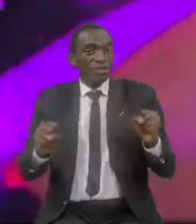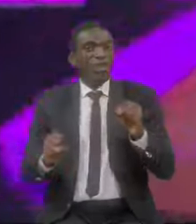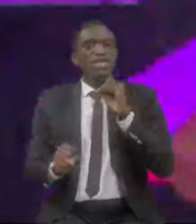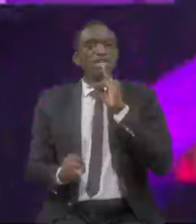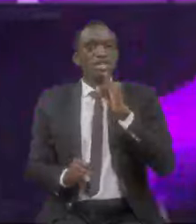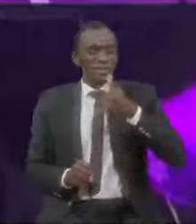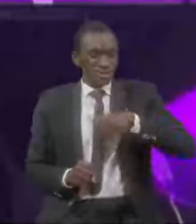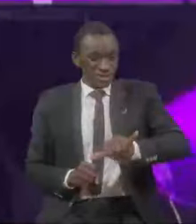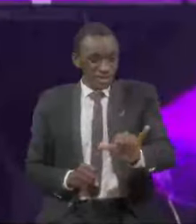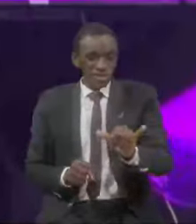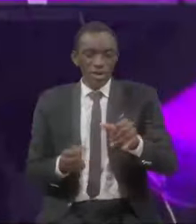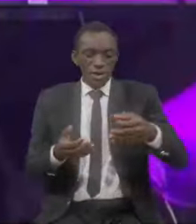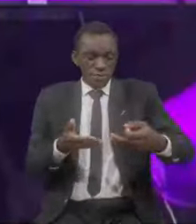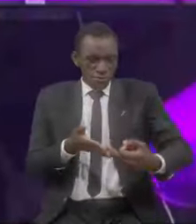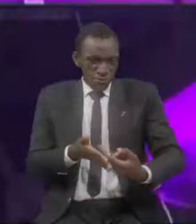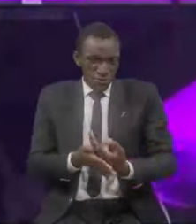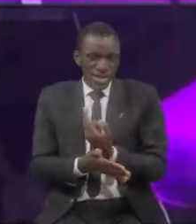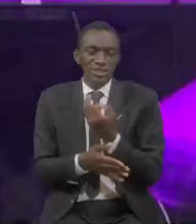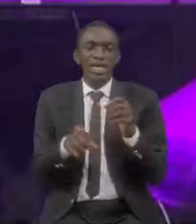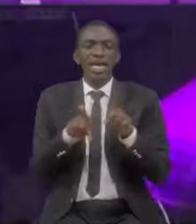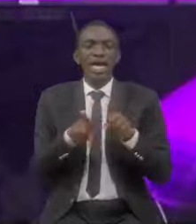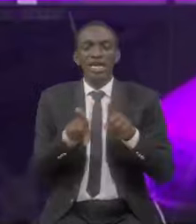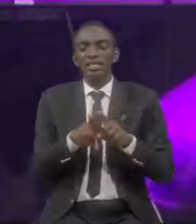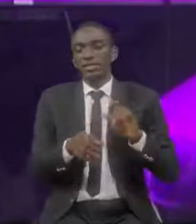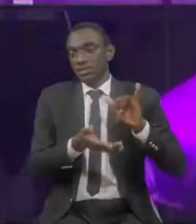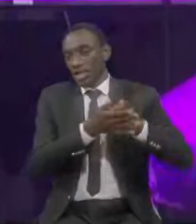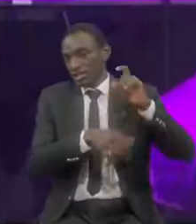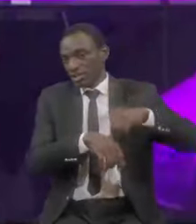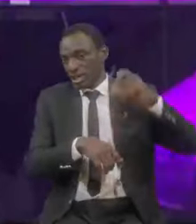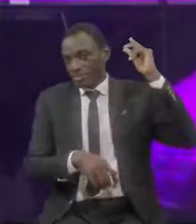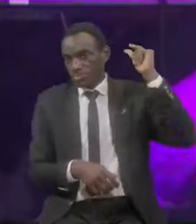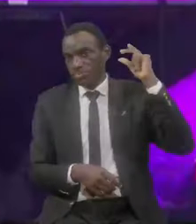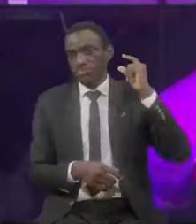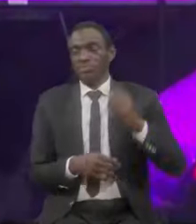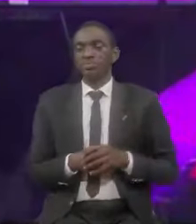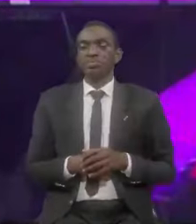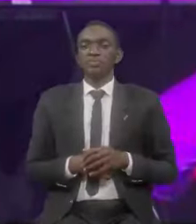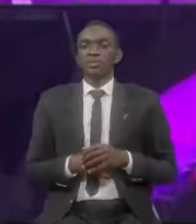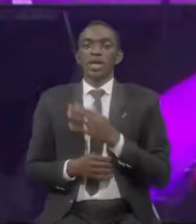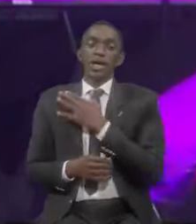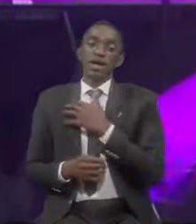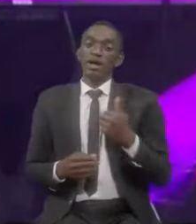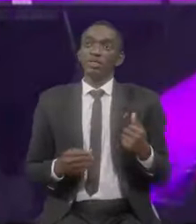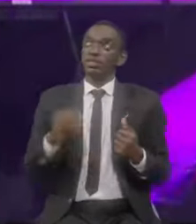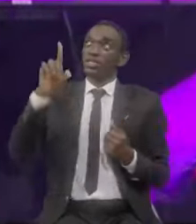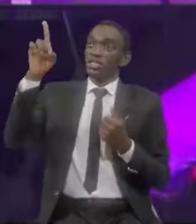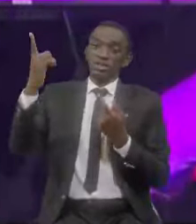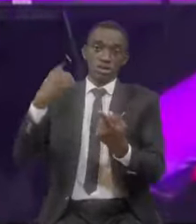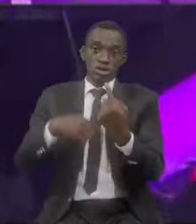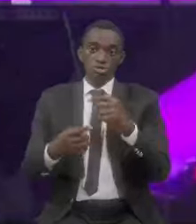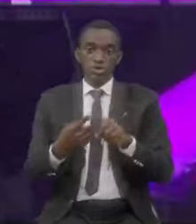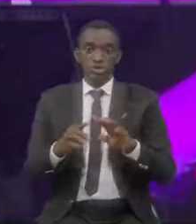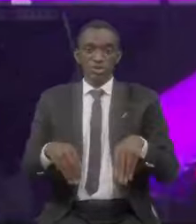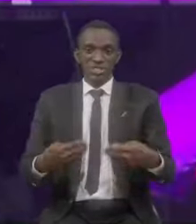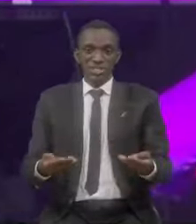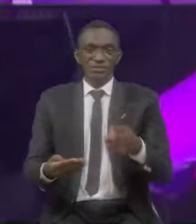Et son salut est aussi nouveau comme à l'époque-là. Et vient vous l'offrir ce